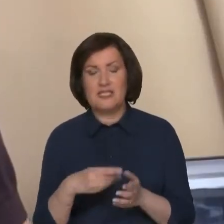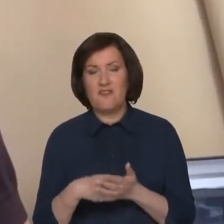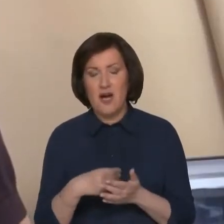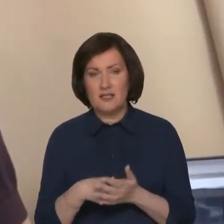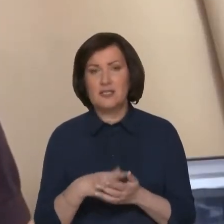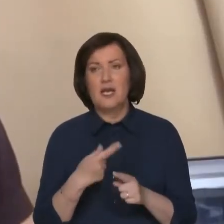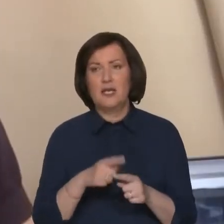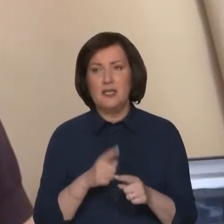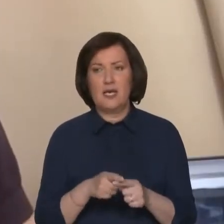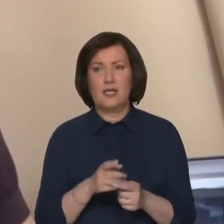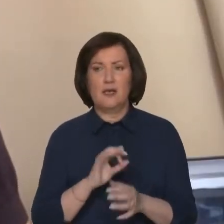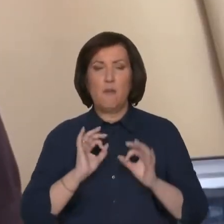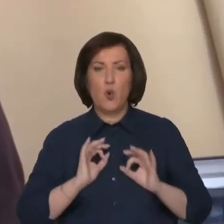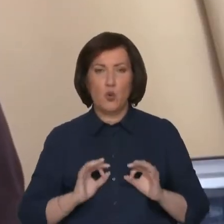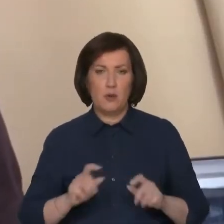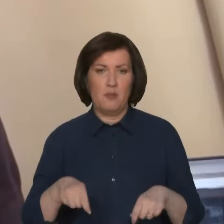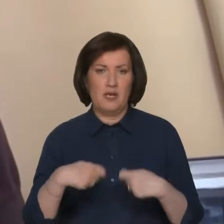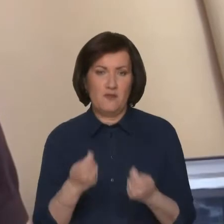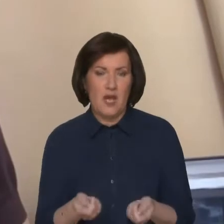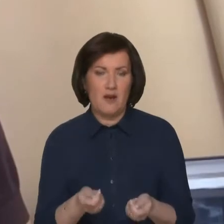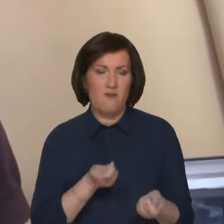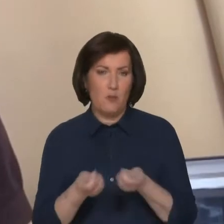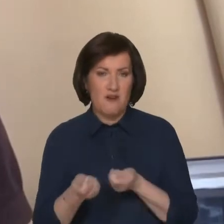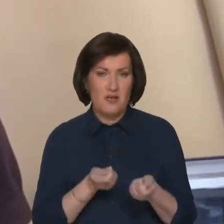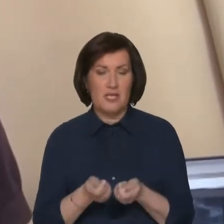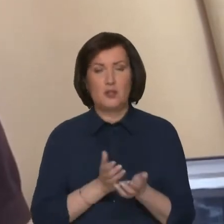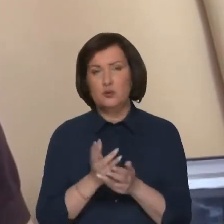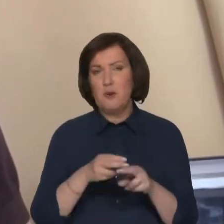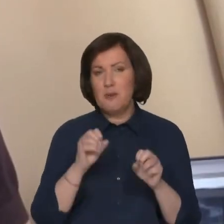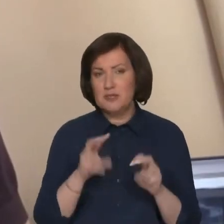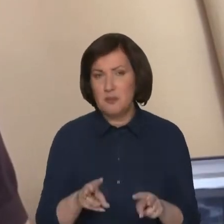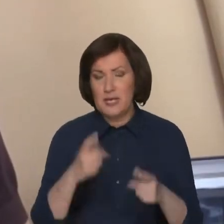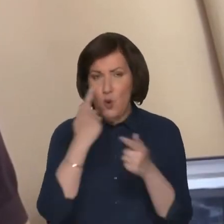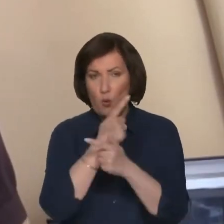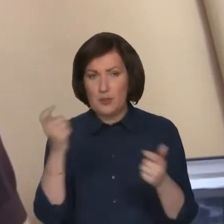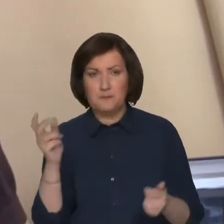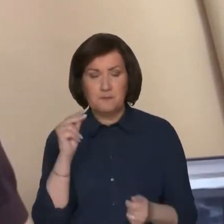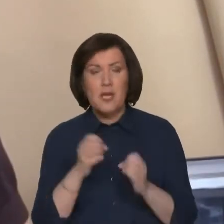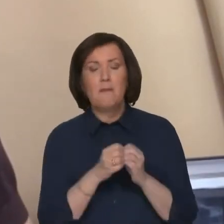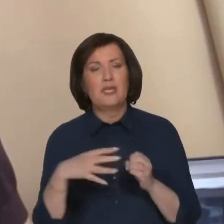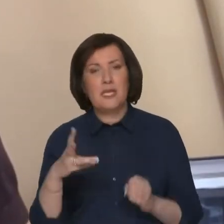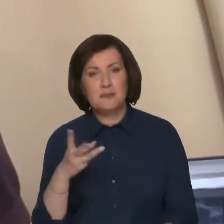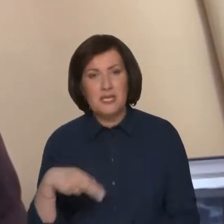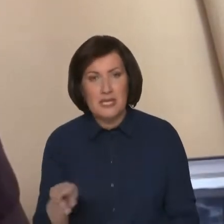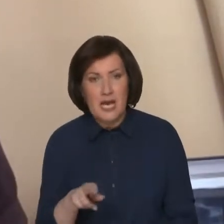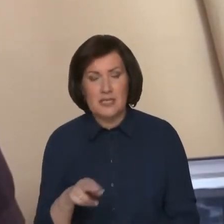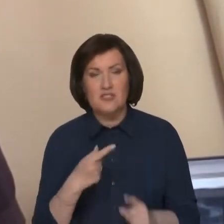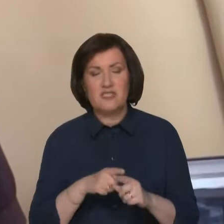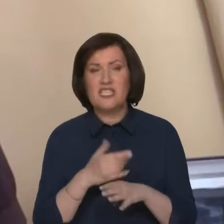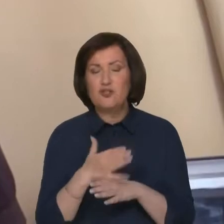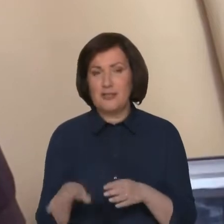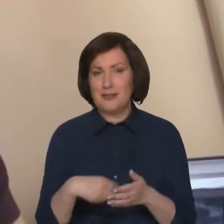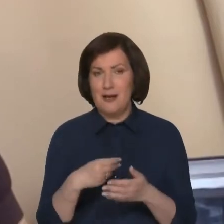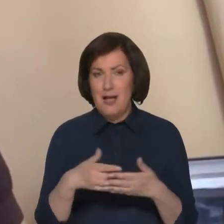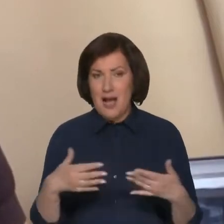які безпосередньо прокурори передали в управління АРМА. Служба безпеки водночас оприлюднила цифру 15 мільярдів. Тобто це та частка